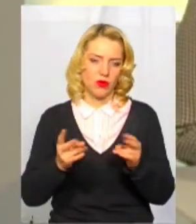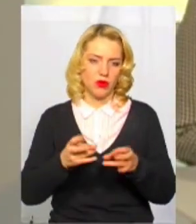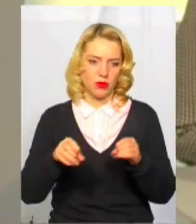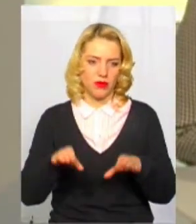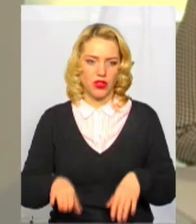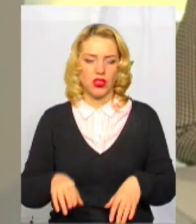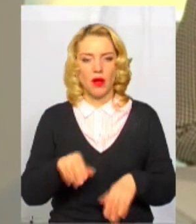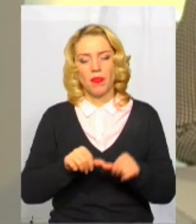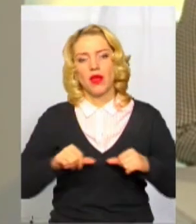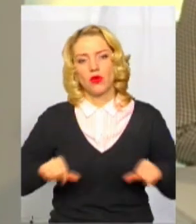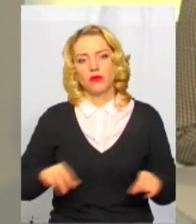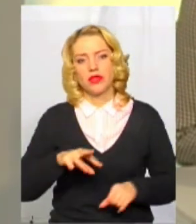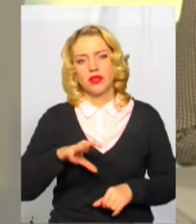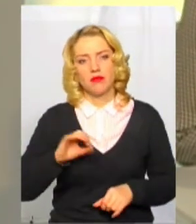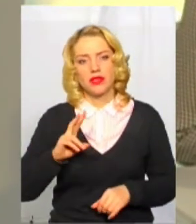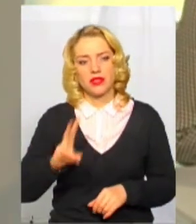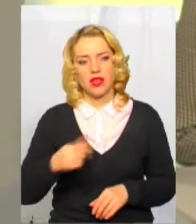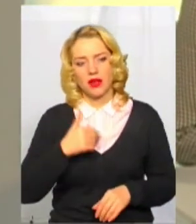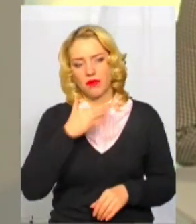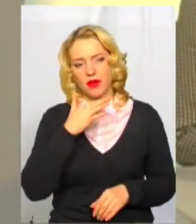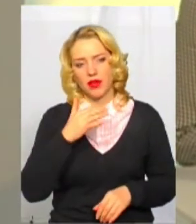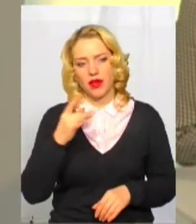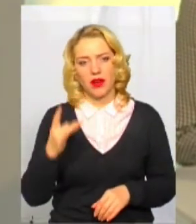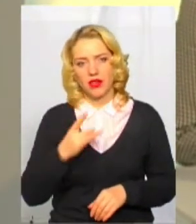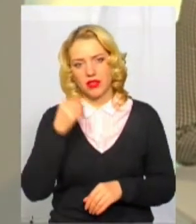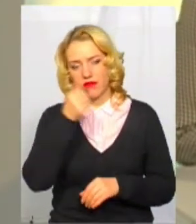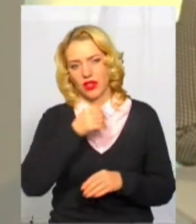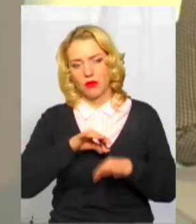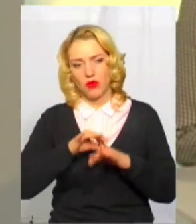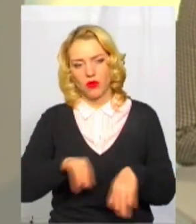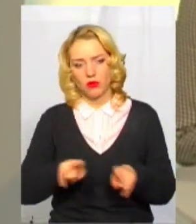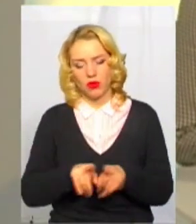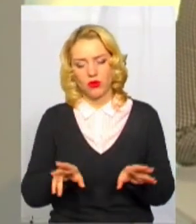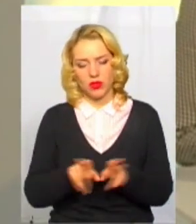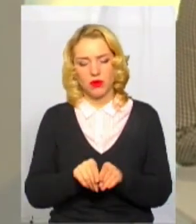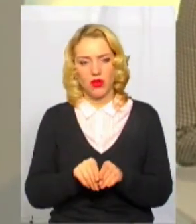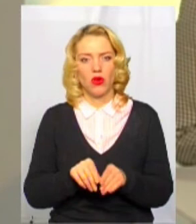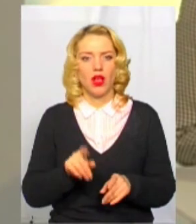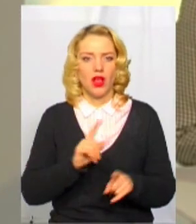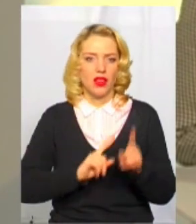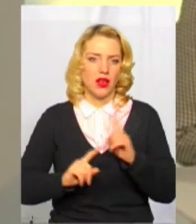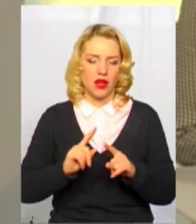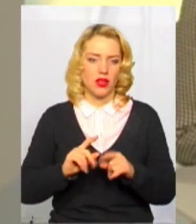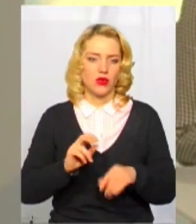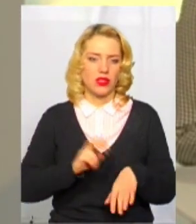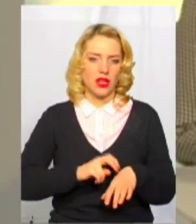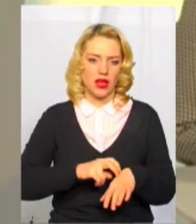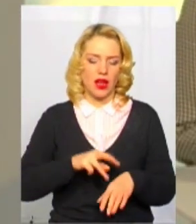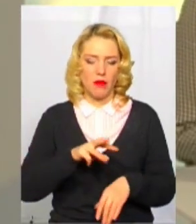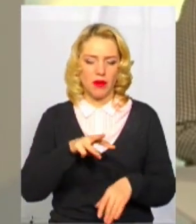Щодо комісії МСЕК, ми мінімум раз в рік проводимо таку спільну нараду з лікарями медичної